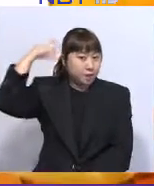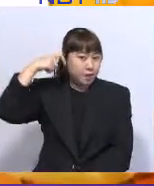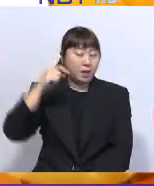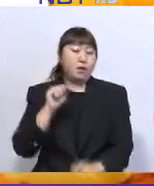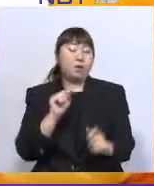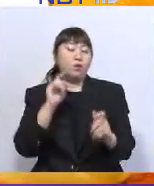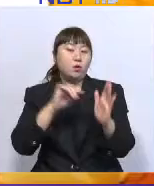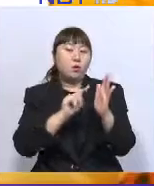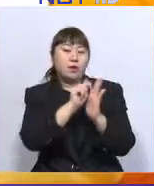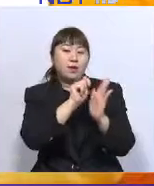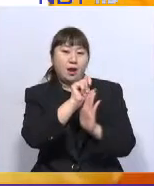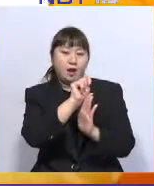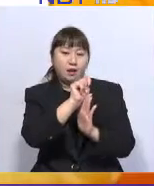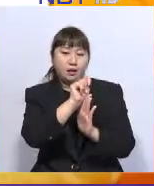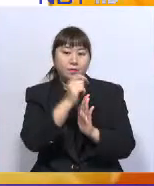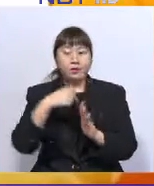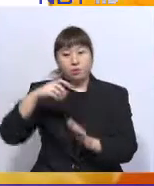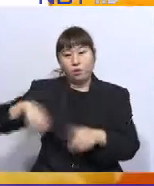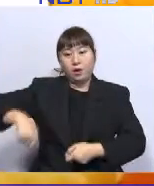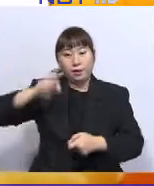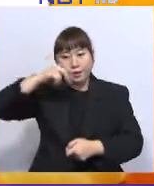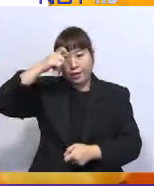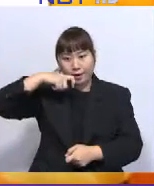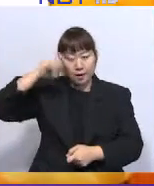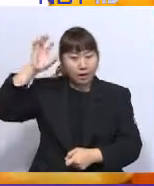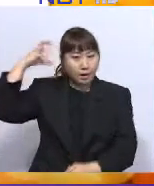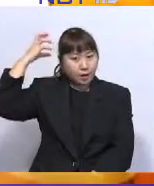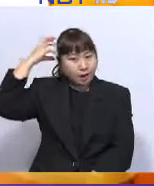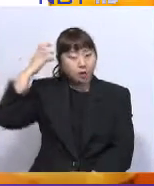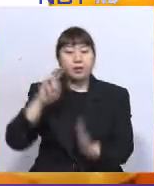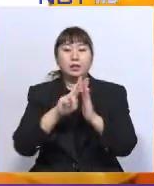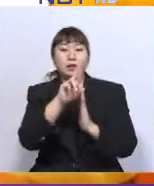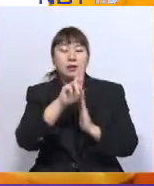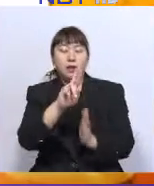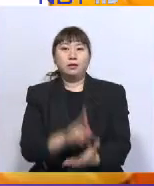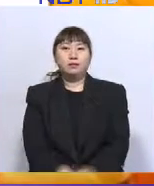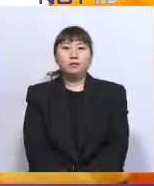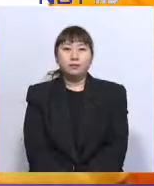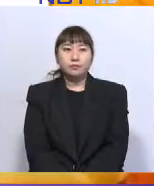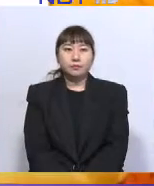อดจังหวัดตากและสงกรานต์ไทยลาวที่อำเภอเชียงแสนจังหวัดเชียงรายค่ะ